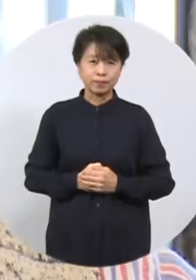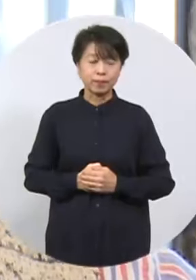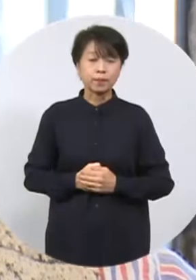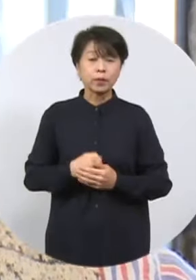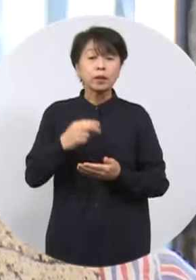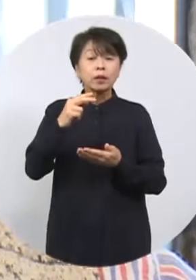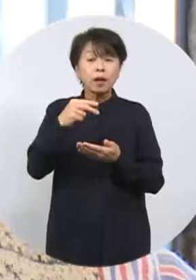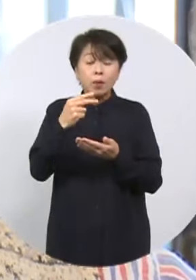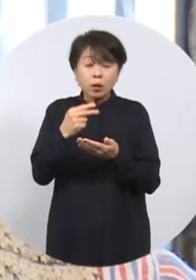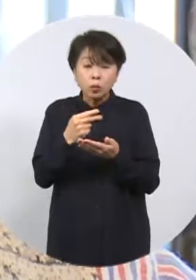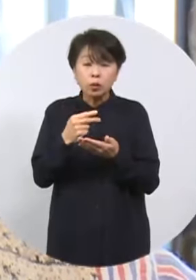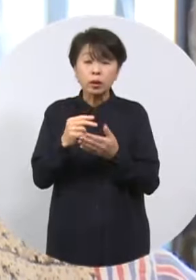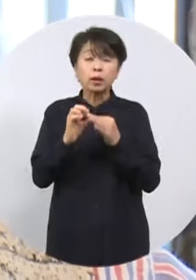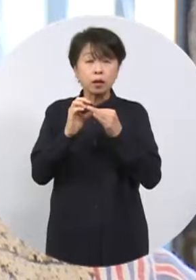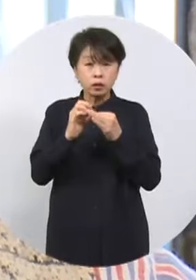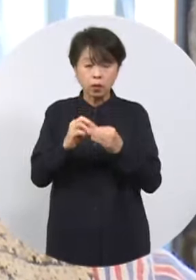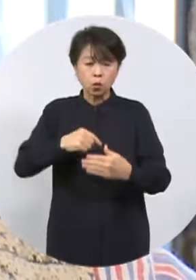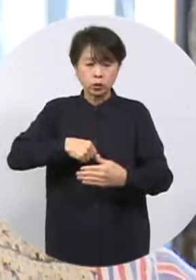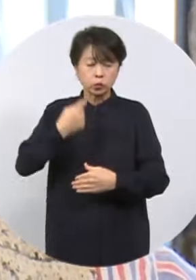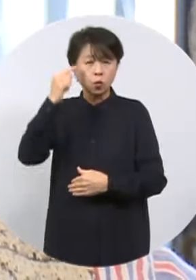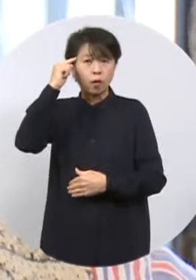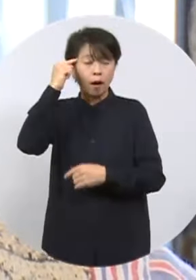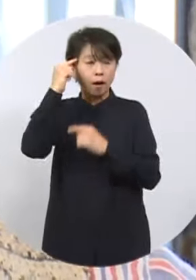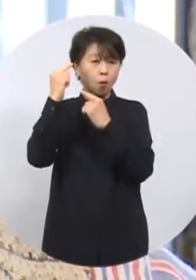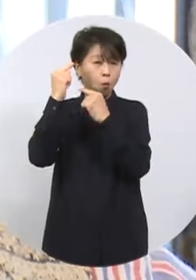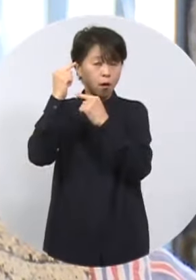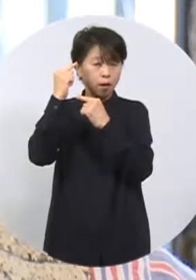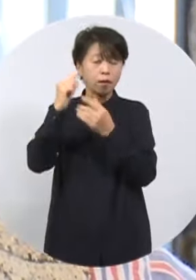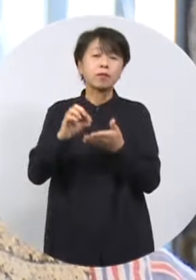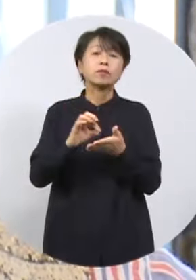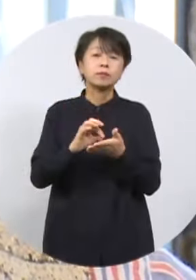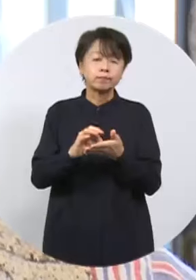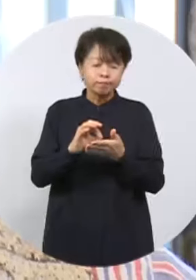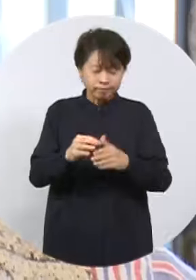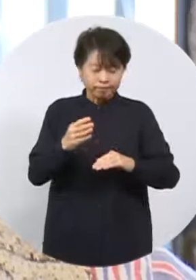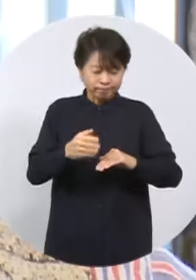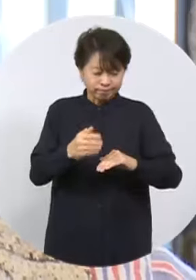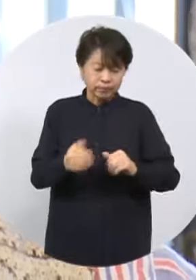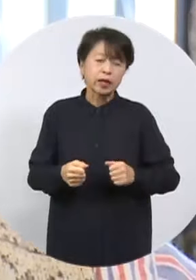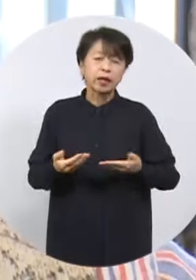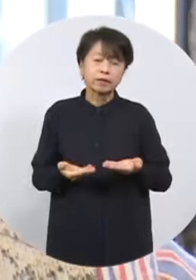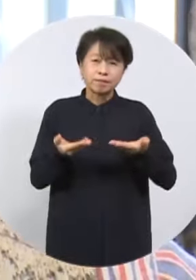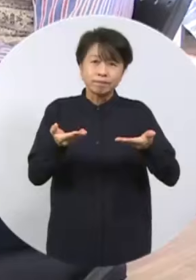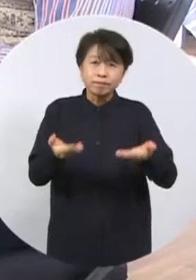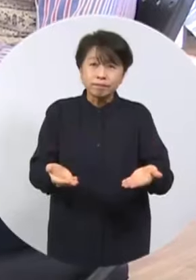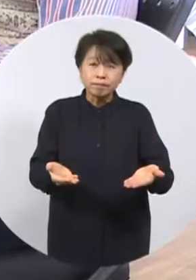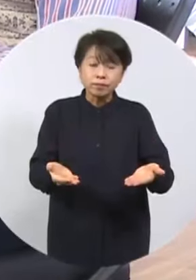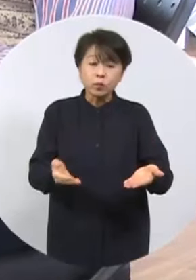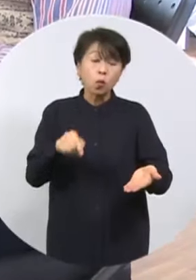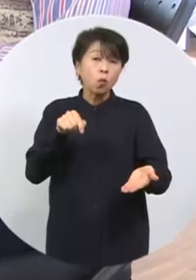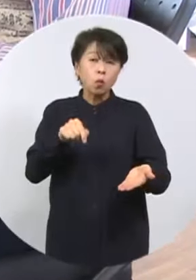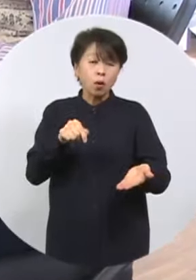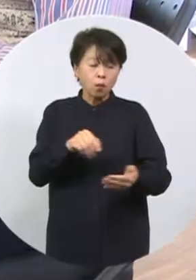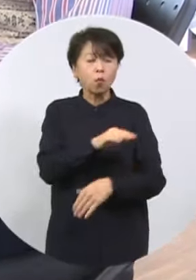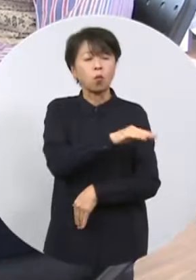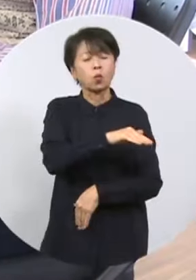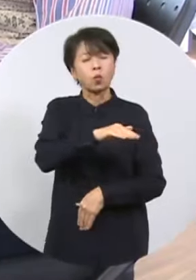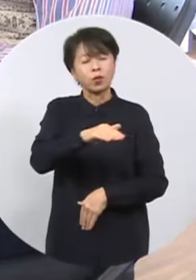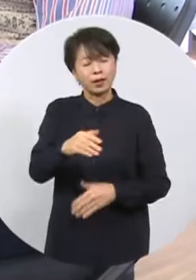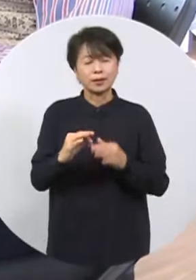るものに関しても自分の知恵を使って自分で作り出していくっていう、そういうことを子どもたち